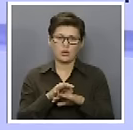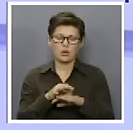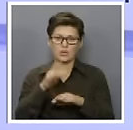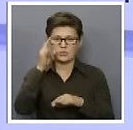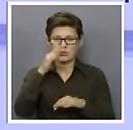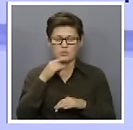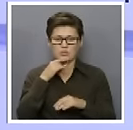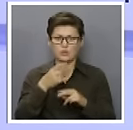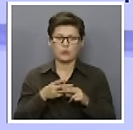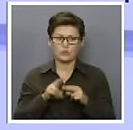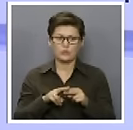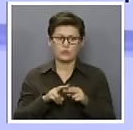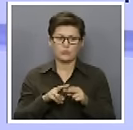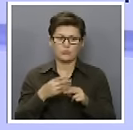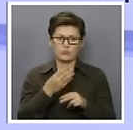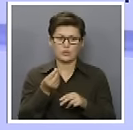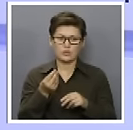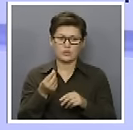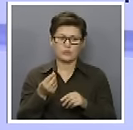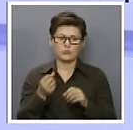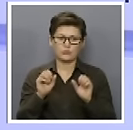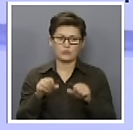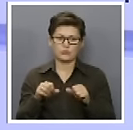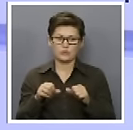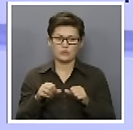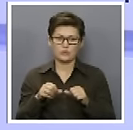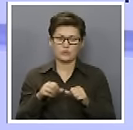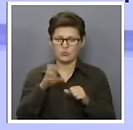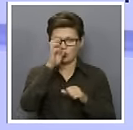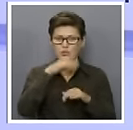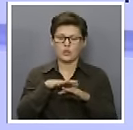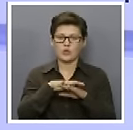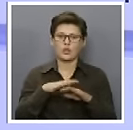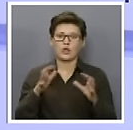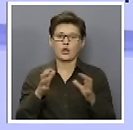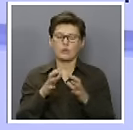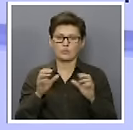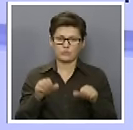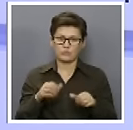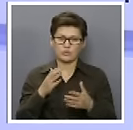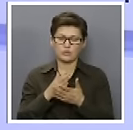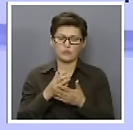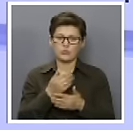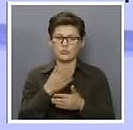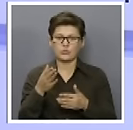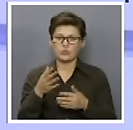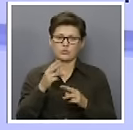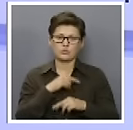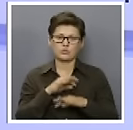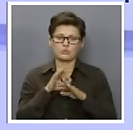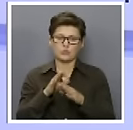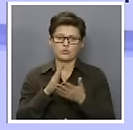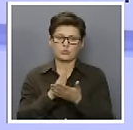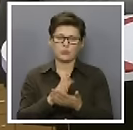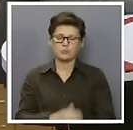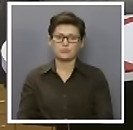Қазақстан бойынша. Сондықтан бұл ақшаны әлде де мүмкіндігінше елде ұстап қалуға мүмкіндік бар және осы жолда жұмыстар жүргізіліп жатыр.